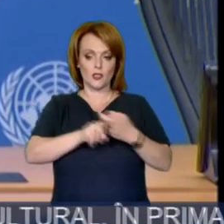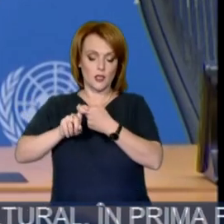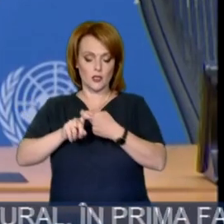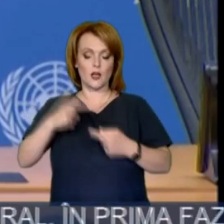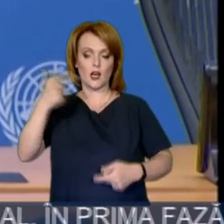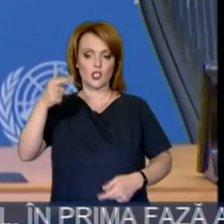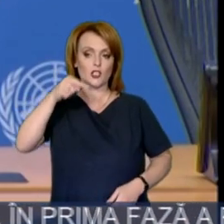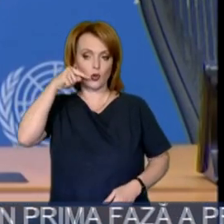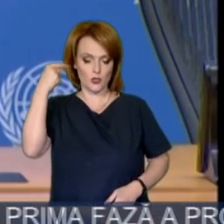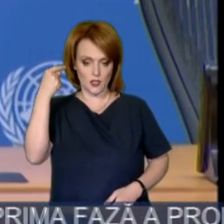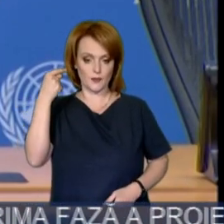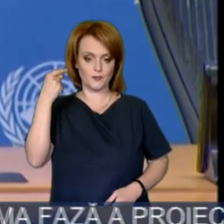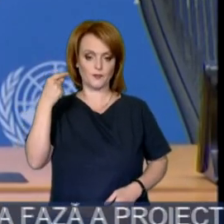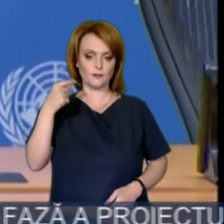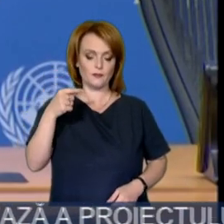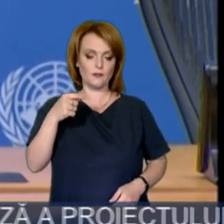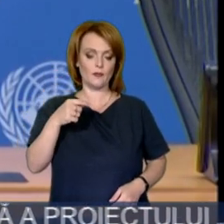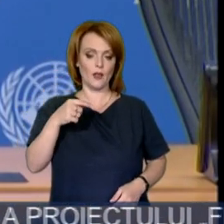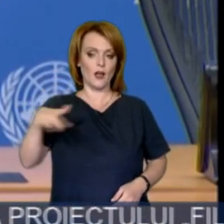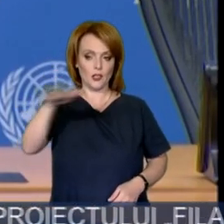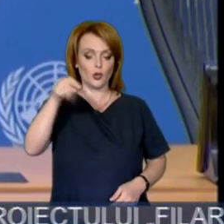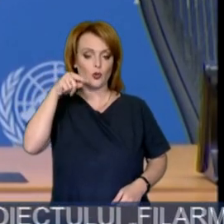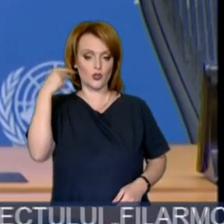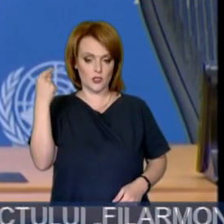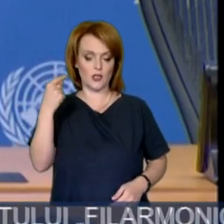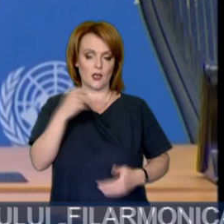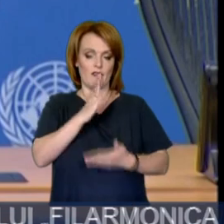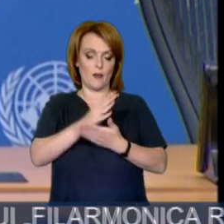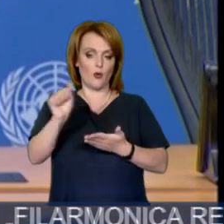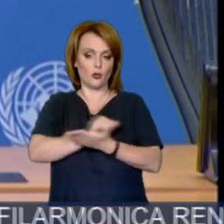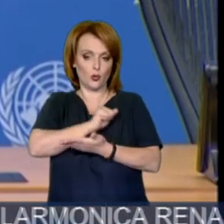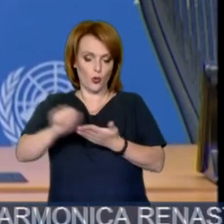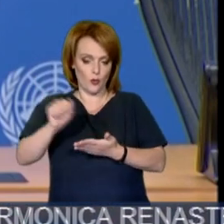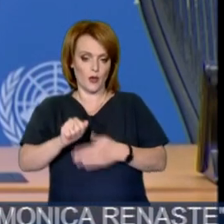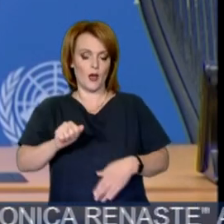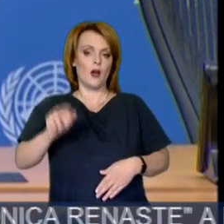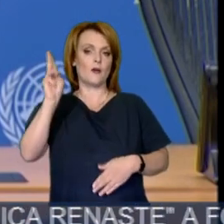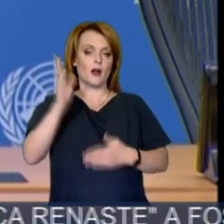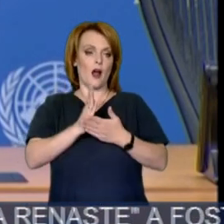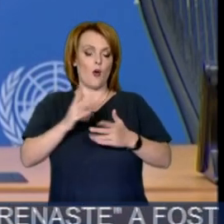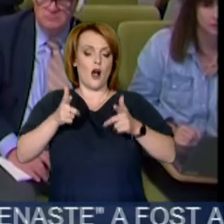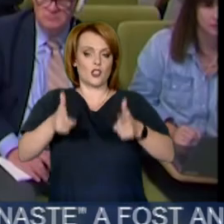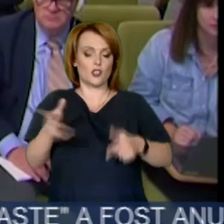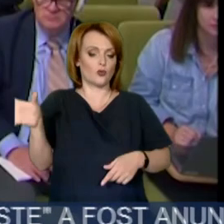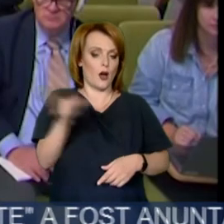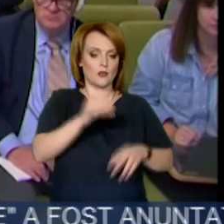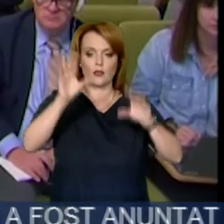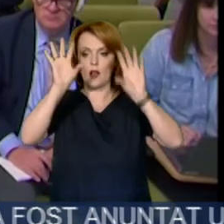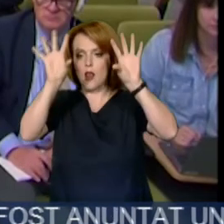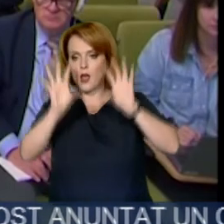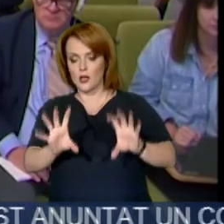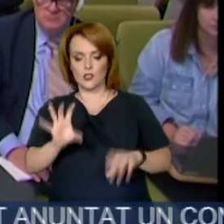pentru o securitatea nucleară în Federația rusă Este un document la care au acces cu toții toate legile și